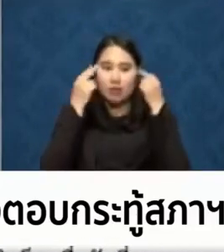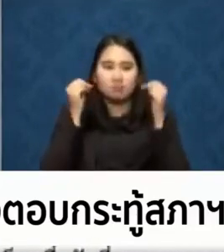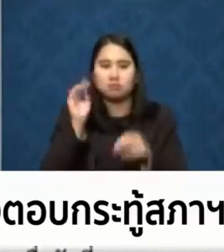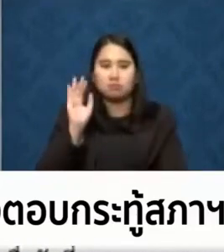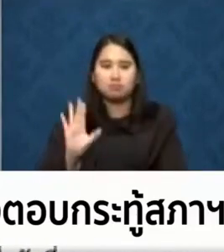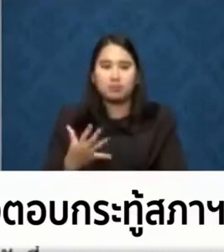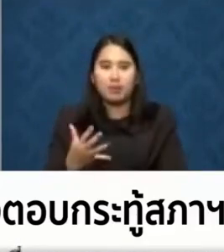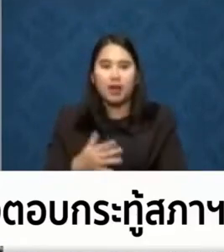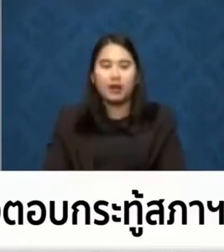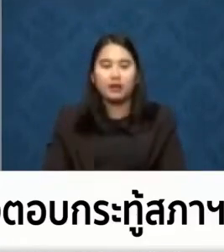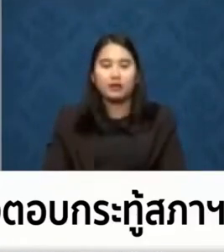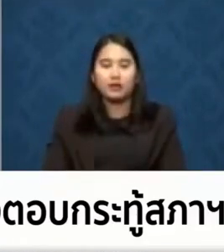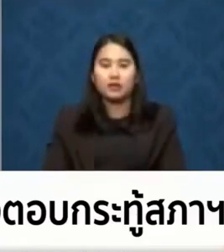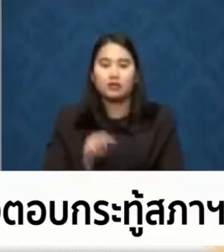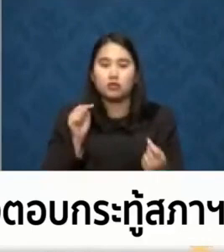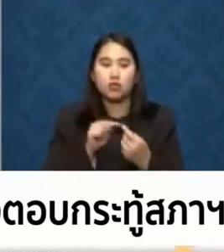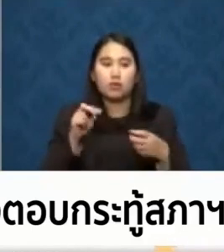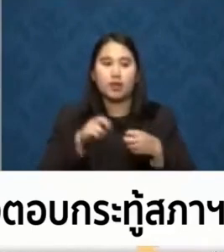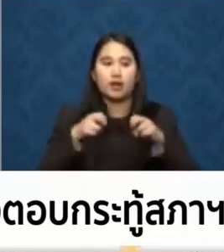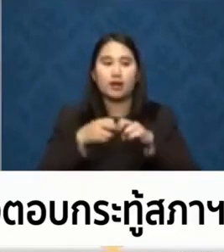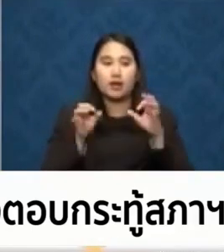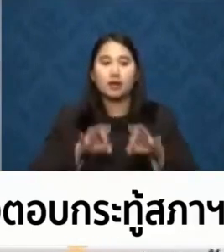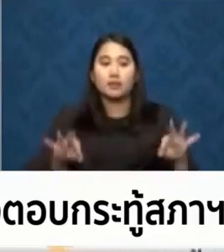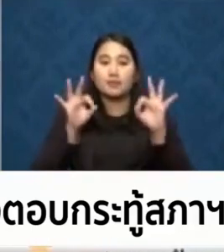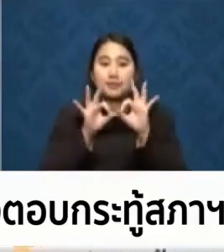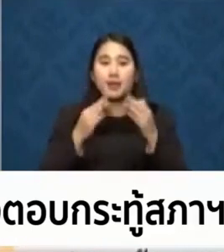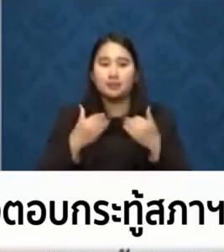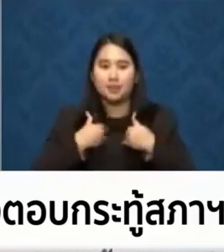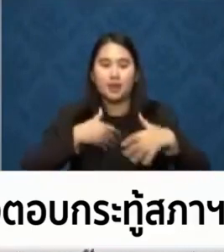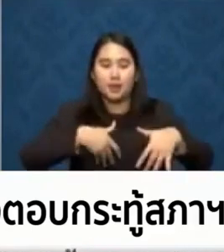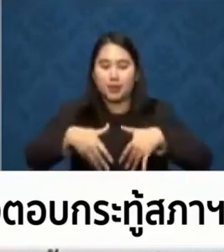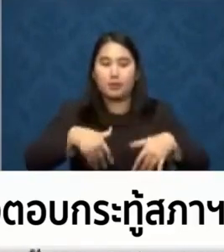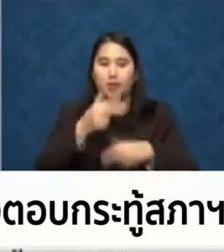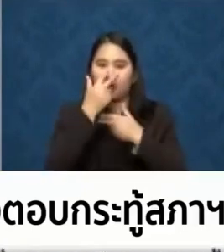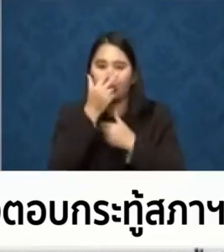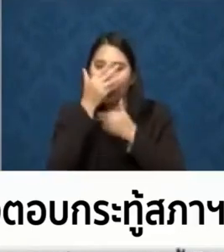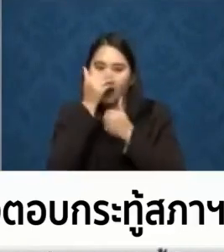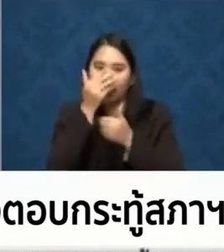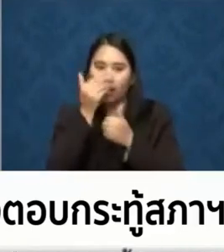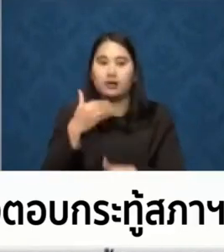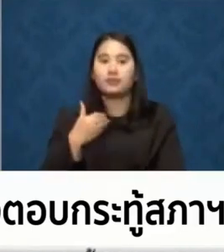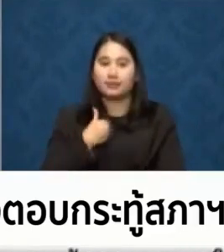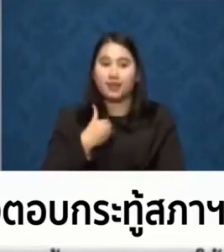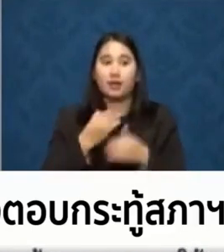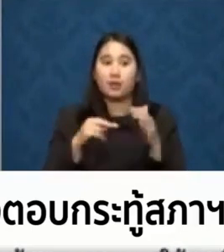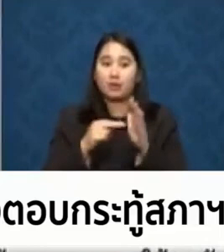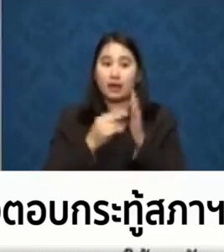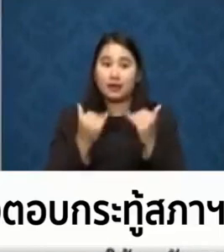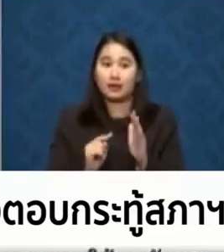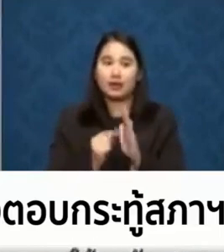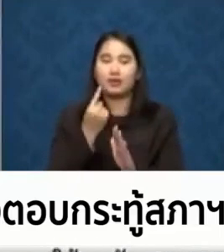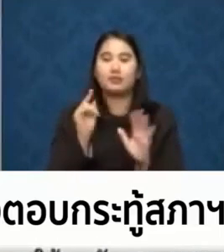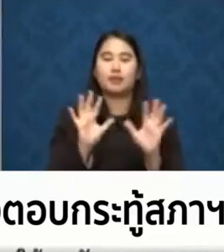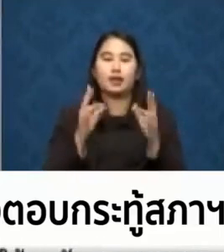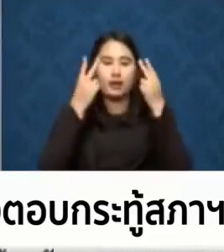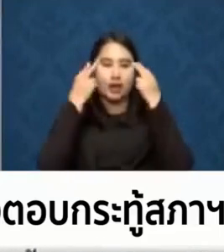ำถามเรื่องนี้โดยเฉพาะเป็นปัญหาสำคัญที่พี่น้องประชาชนให้ความสนใจนะครับและไม่ใช่ครั้งนี้ครั้งแรกครับท่านน